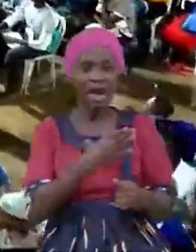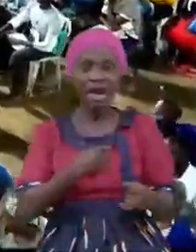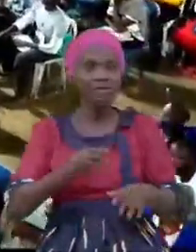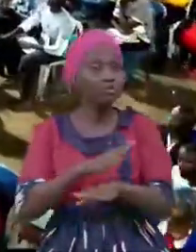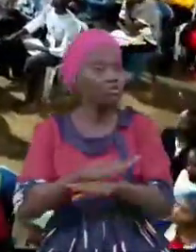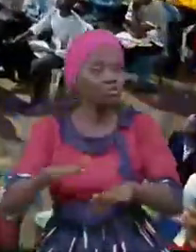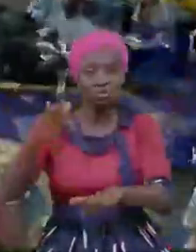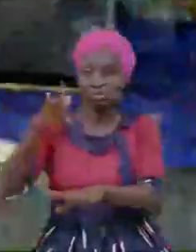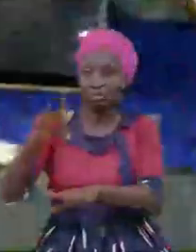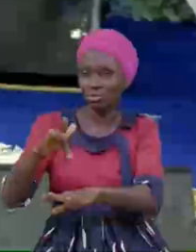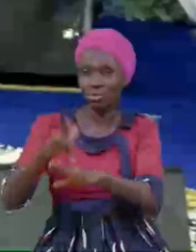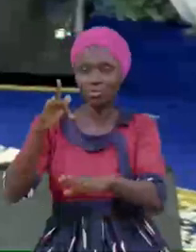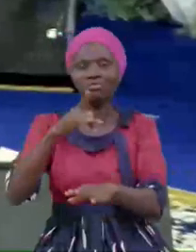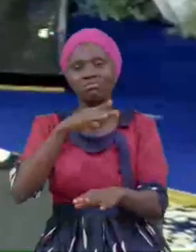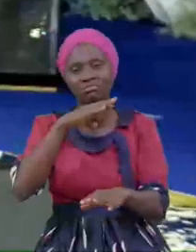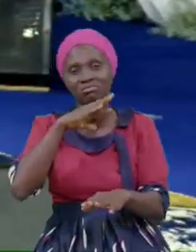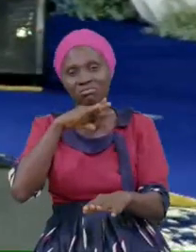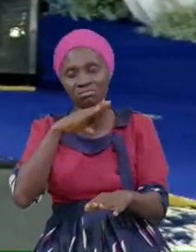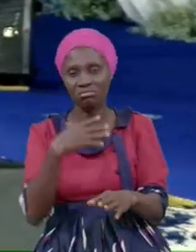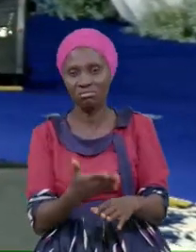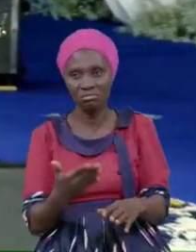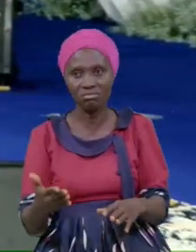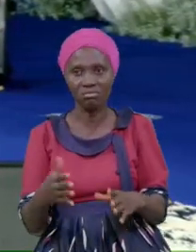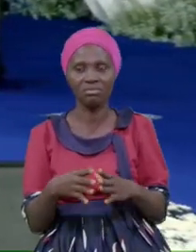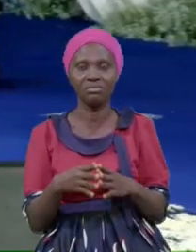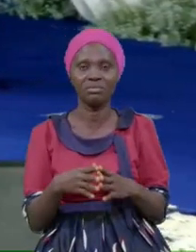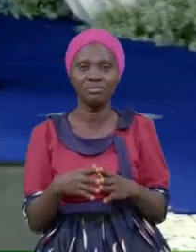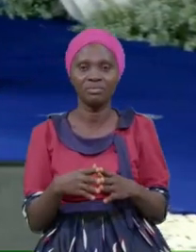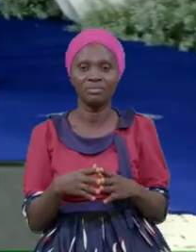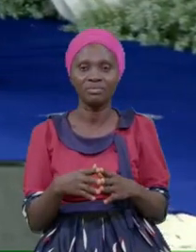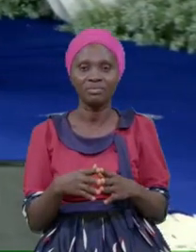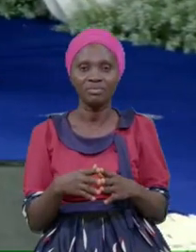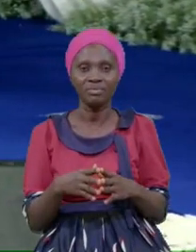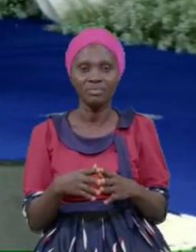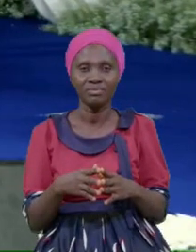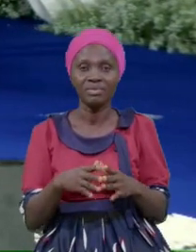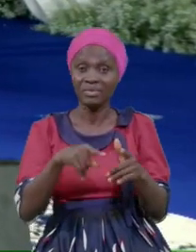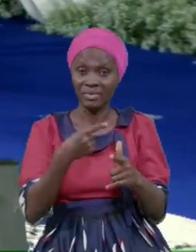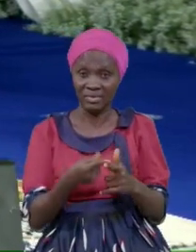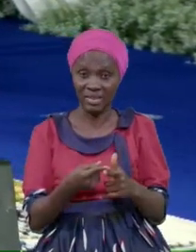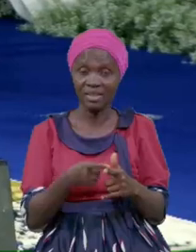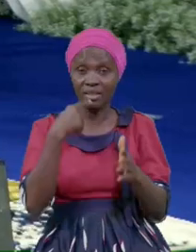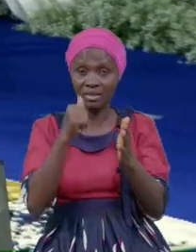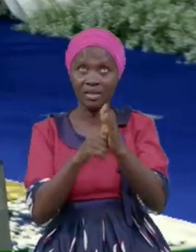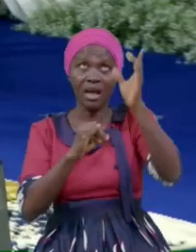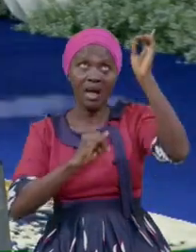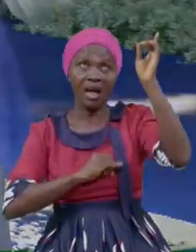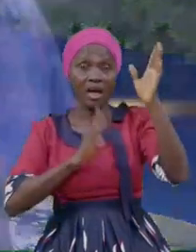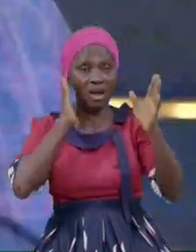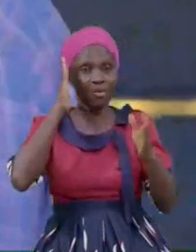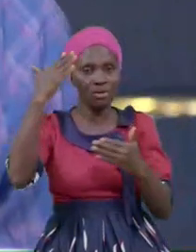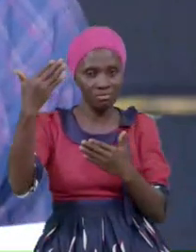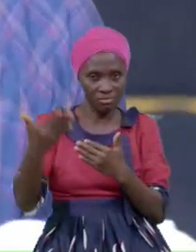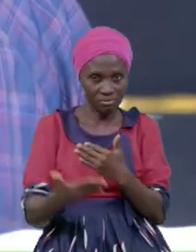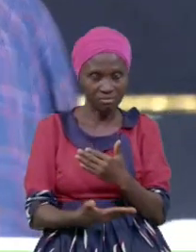pas à ce qui est impur. Et il dit, et je vous accueillerai.